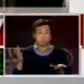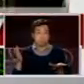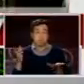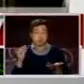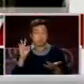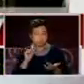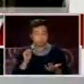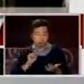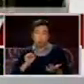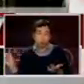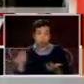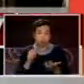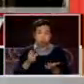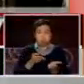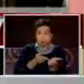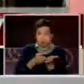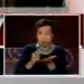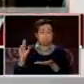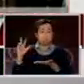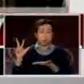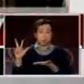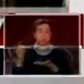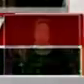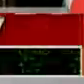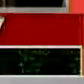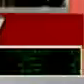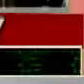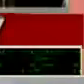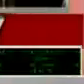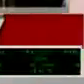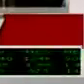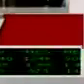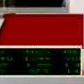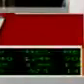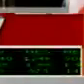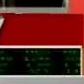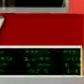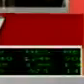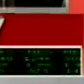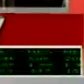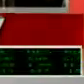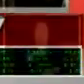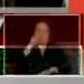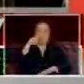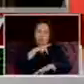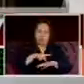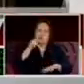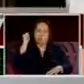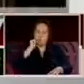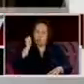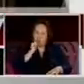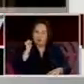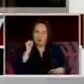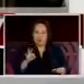tayo honest, o marami pala tayo sa atin ay honest, why is the Philippines often, or if not all the time, why